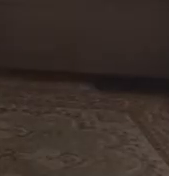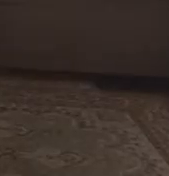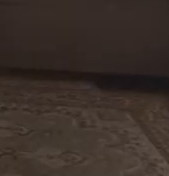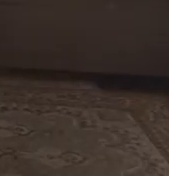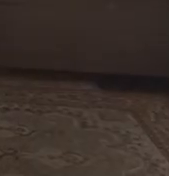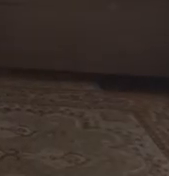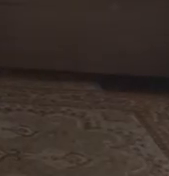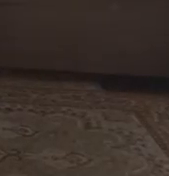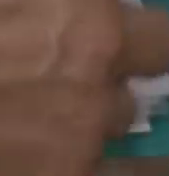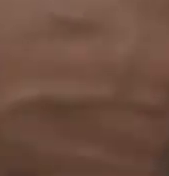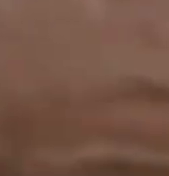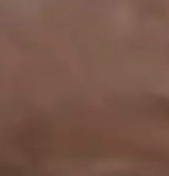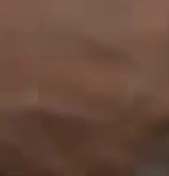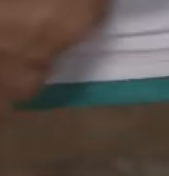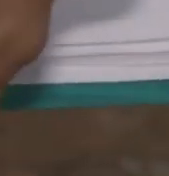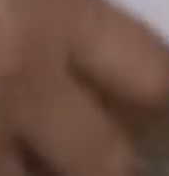втретє?